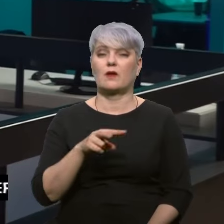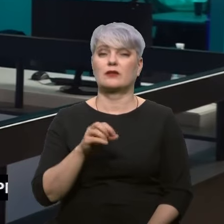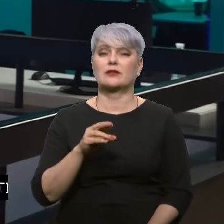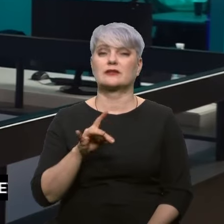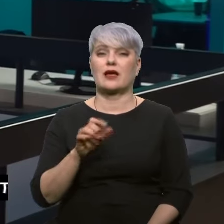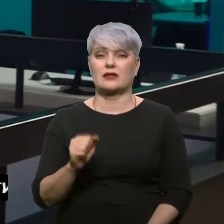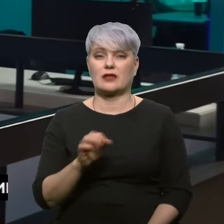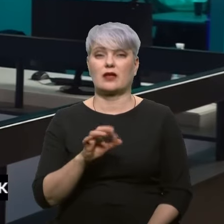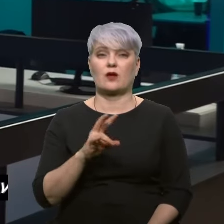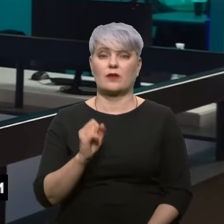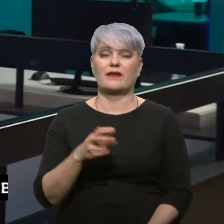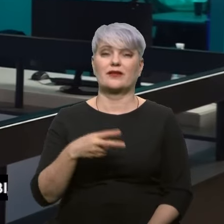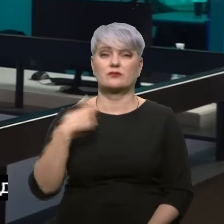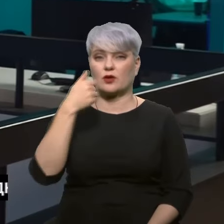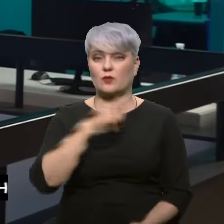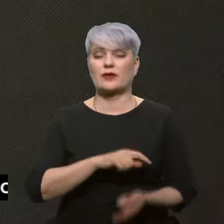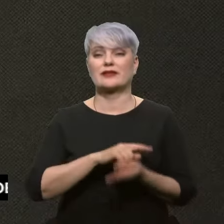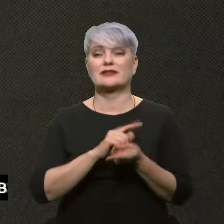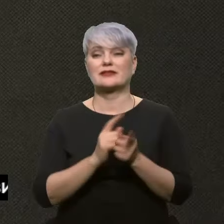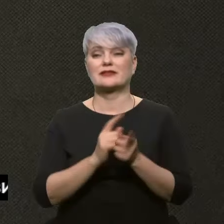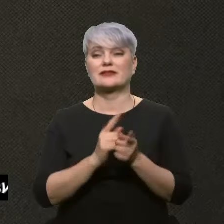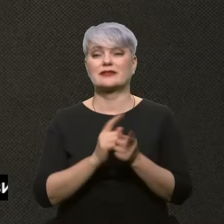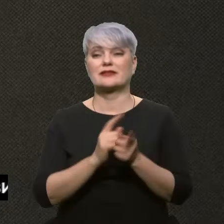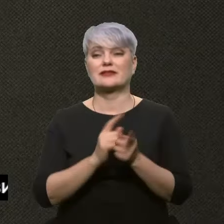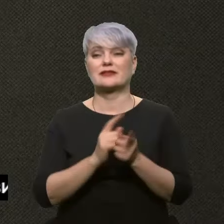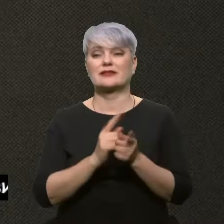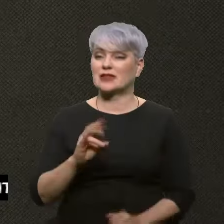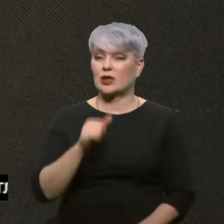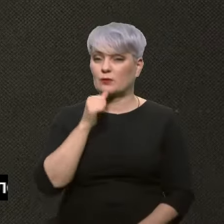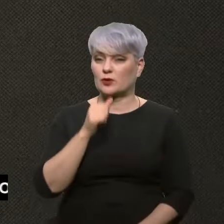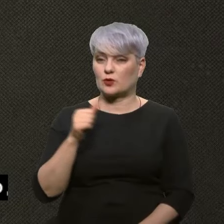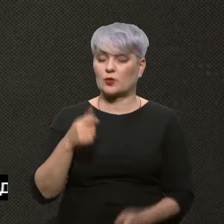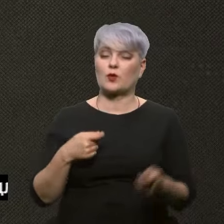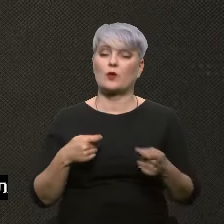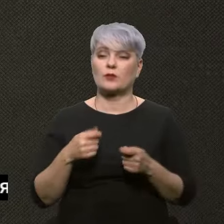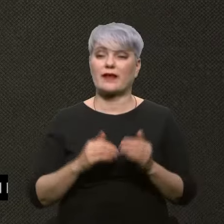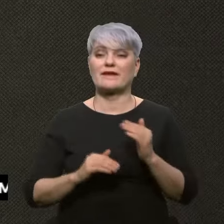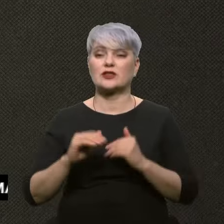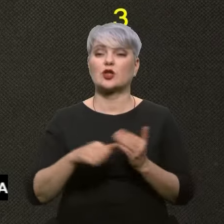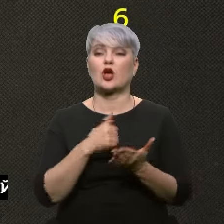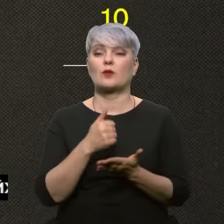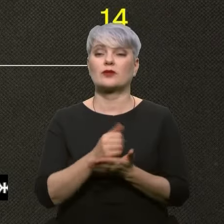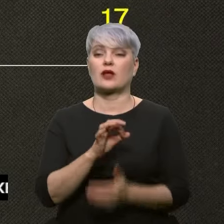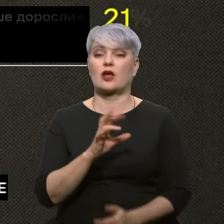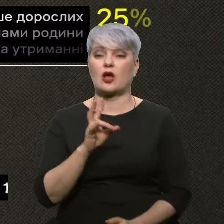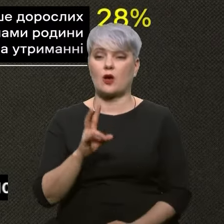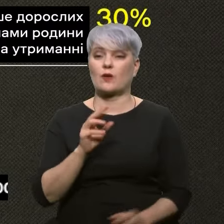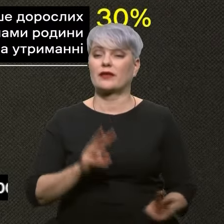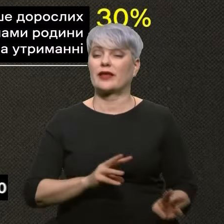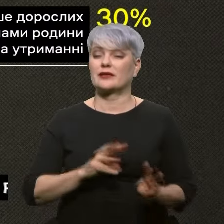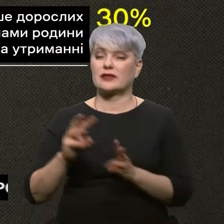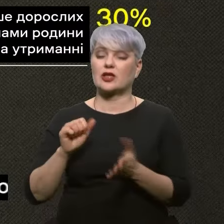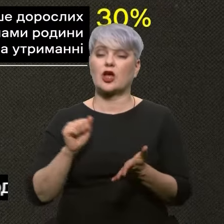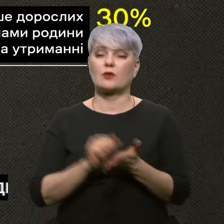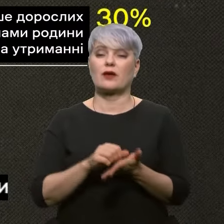що вони з 22-го року стали біженцями. У серпні минулого року управління Верховного комісара ООН у справах біженців на сайті